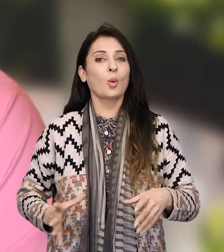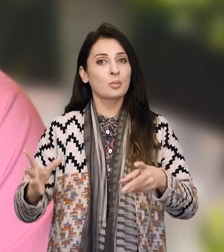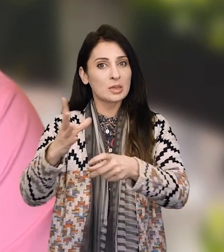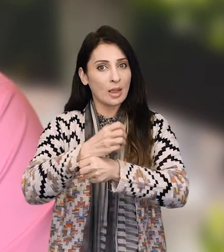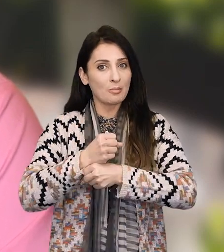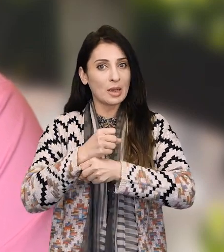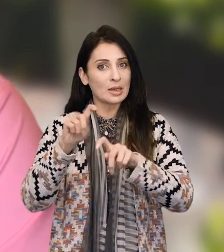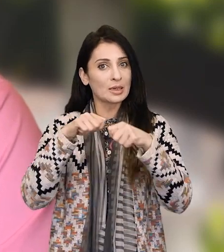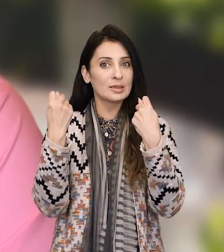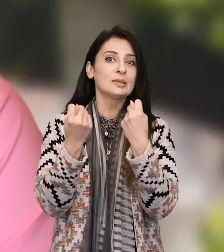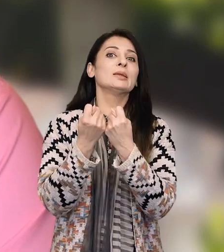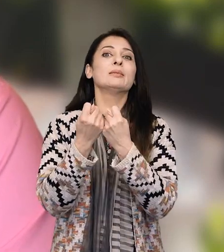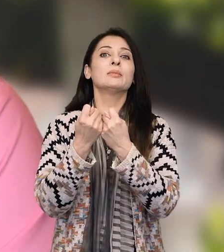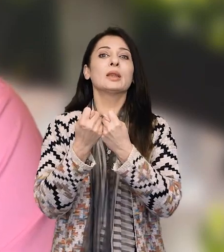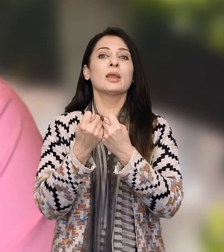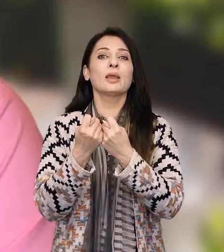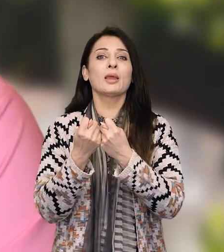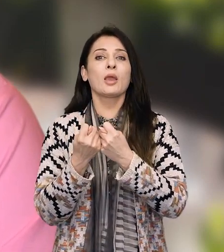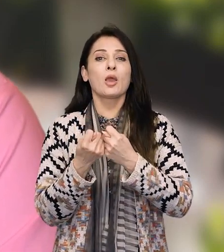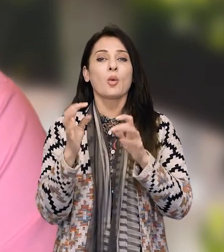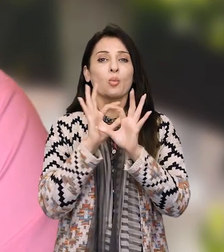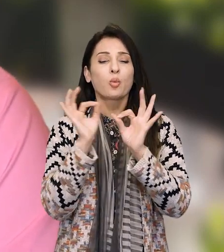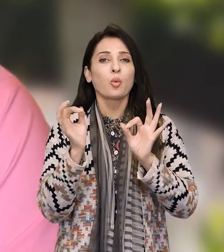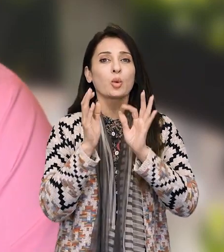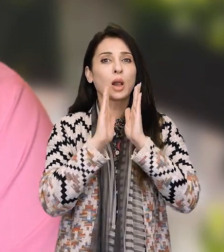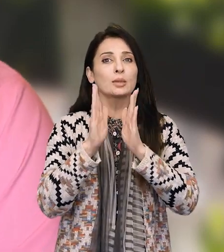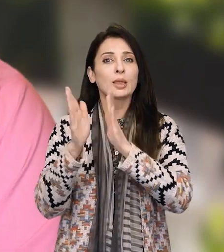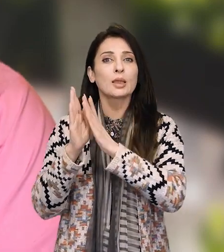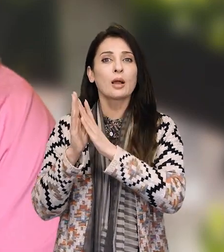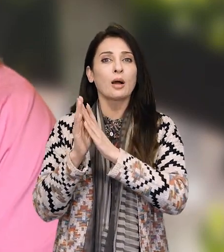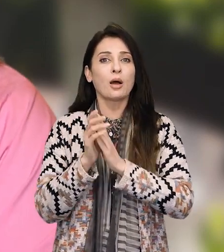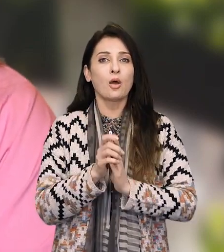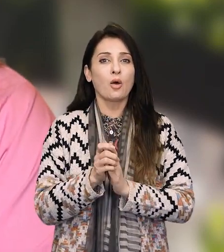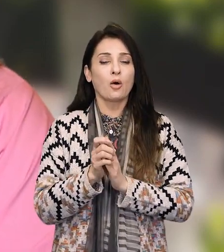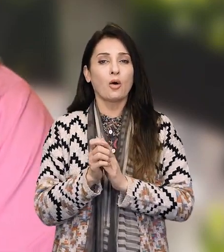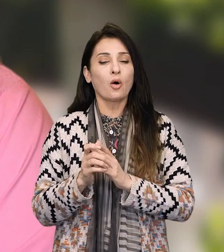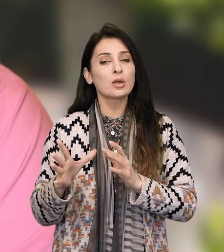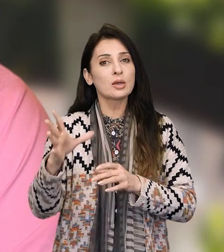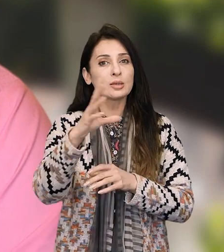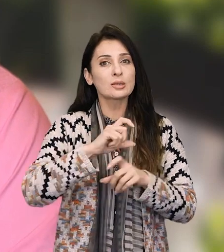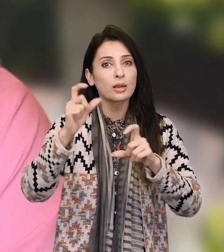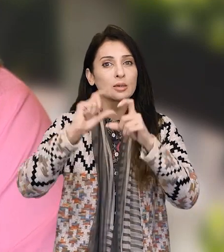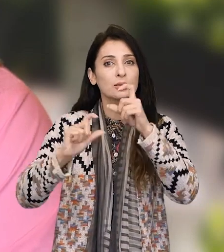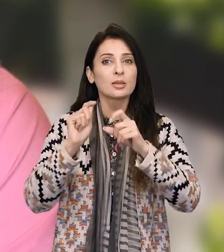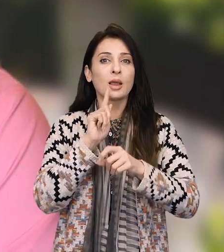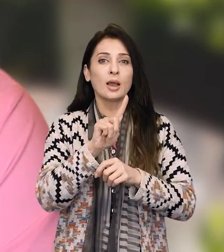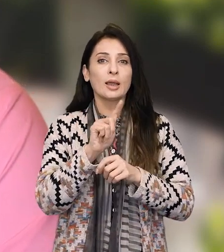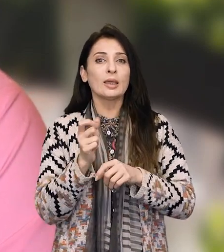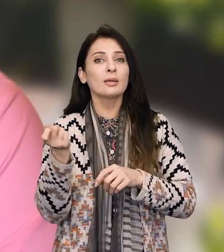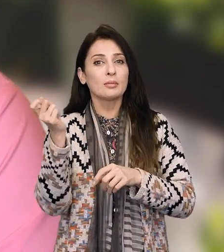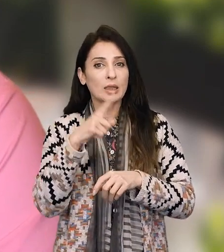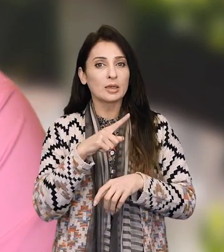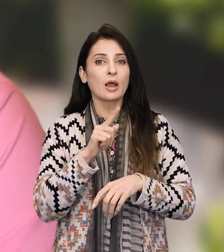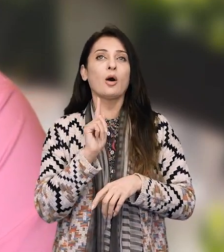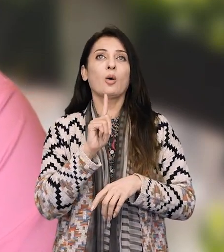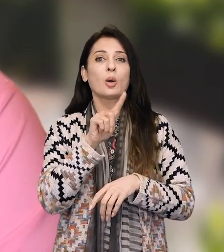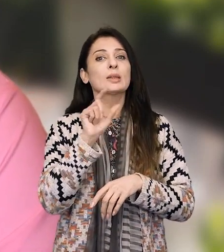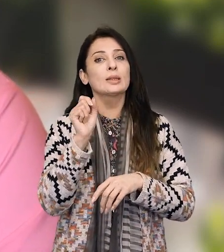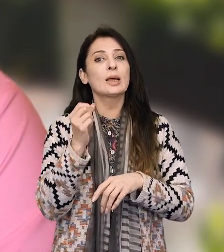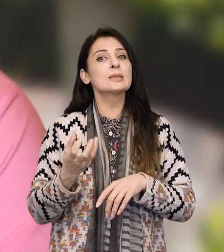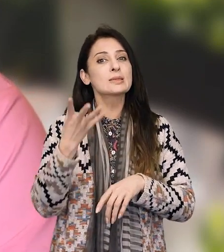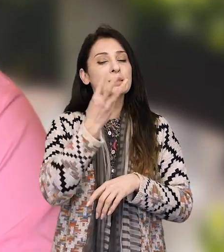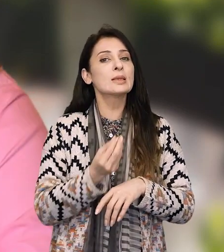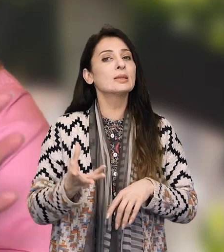team, R&D इन्होंने की, इन्होंने पहला प्रोटोटाइप मुझे exactly I think 1 month and 10 days में दिया था,